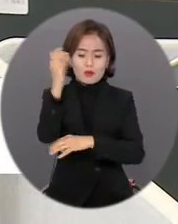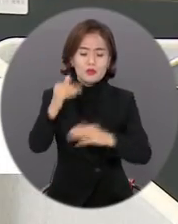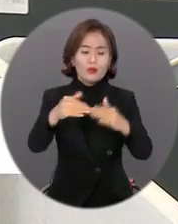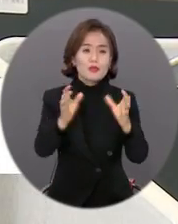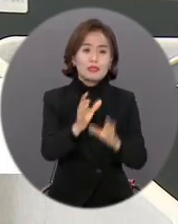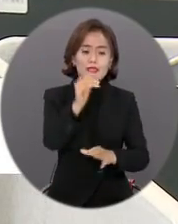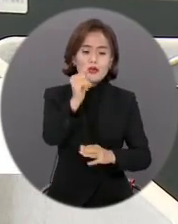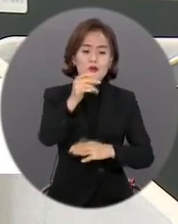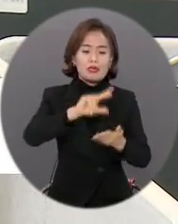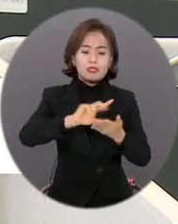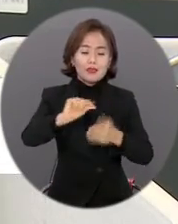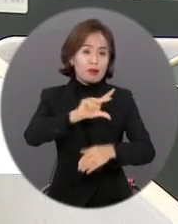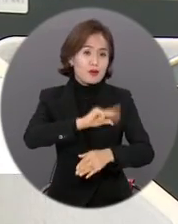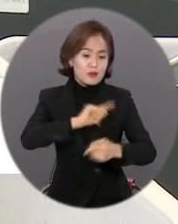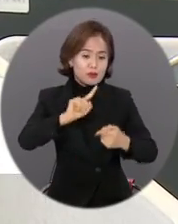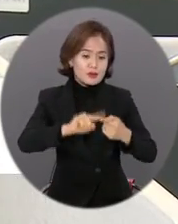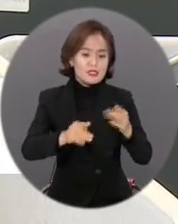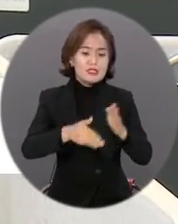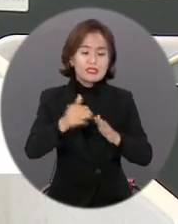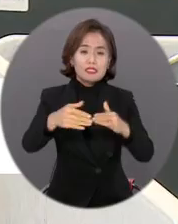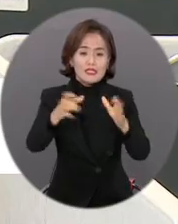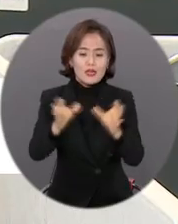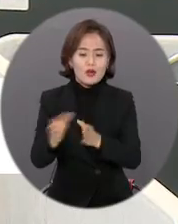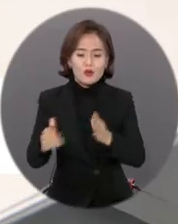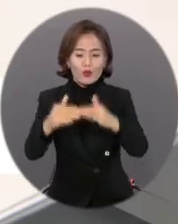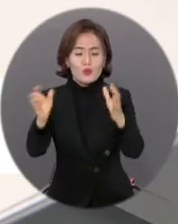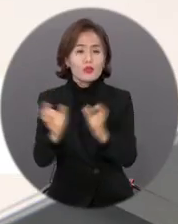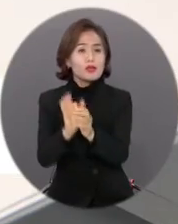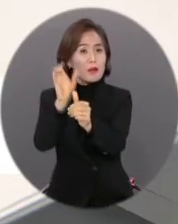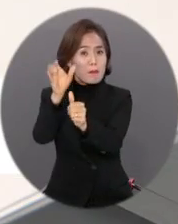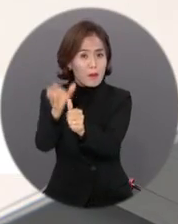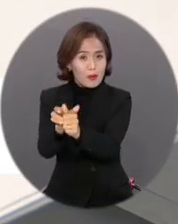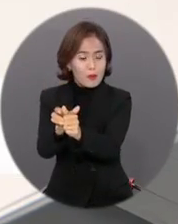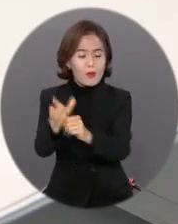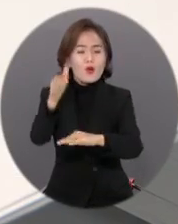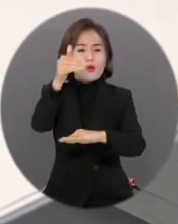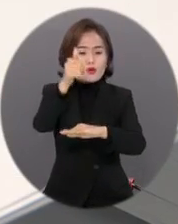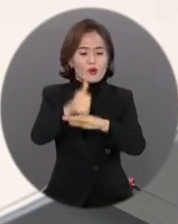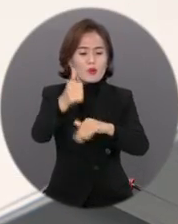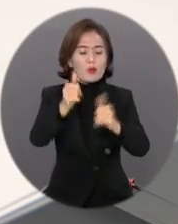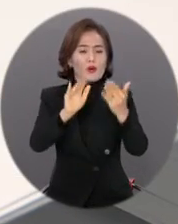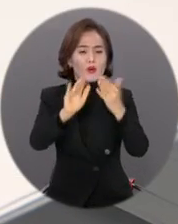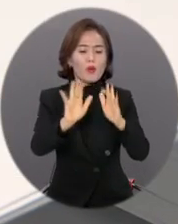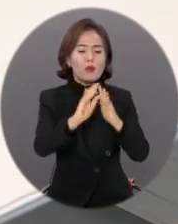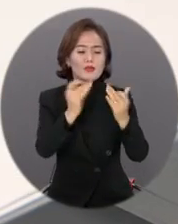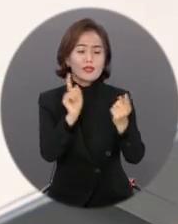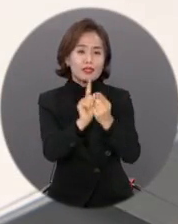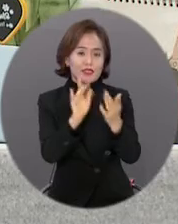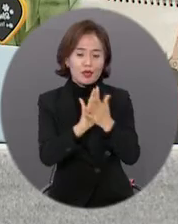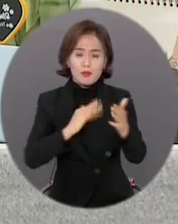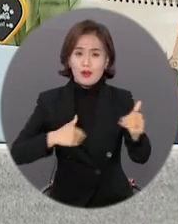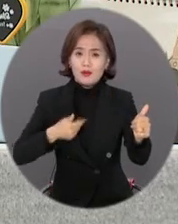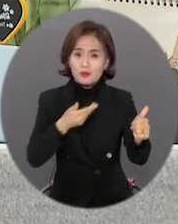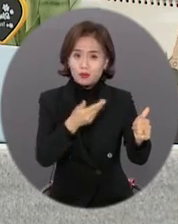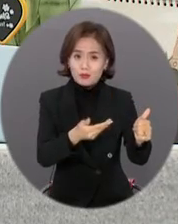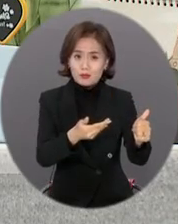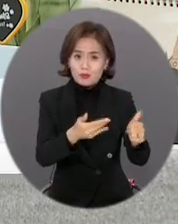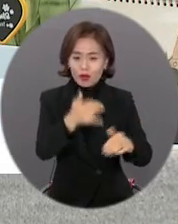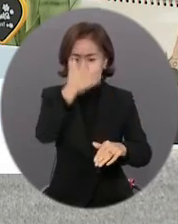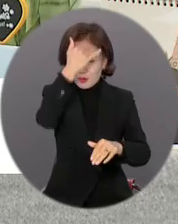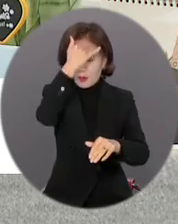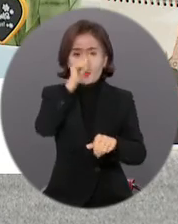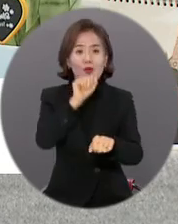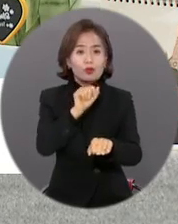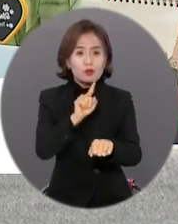기초단체장과 지방의원은 시당과 도당에서 각각 평가하며 결과는 경선 이후 본인에게만 통보됩니다.